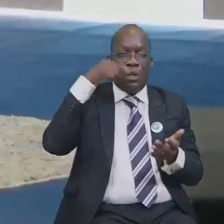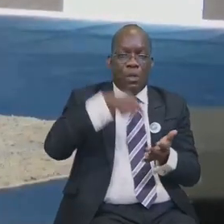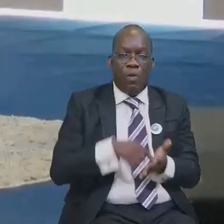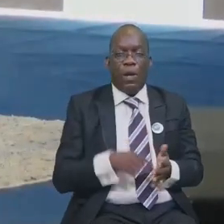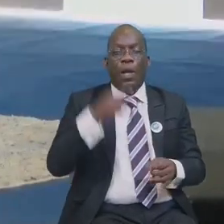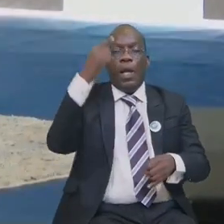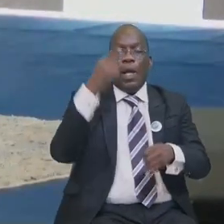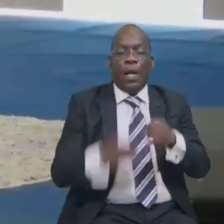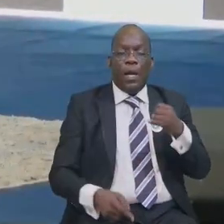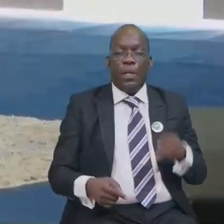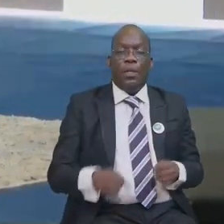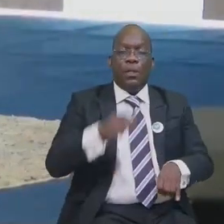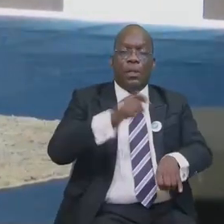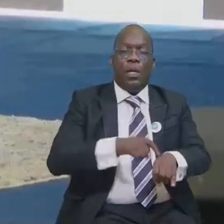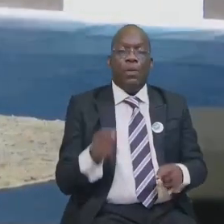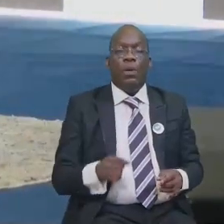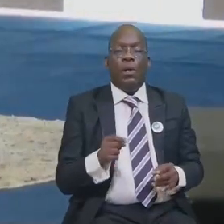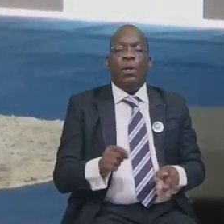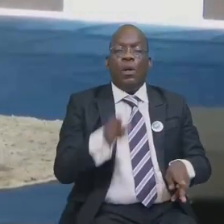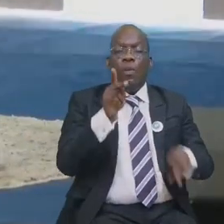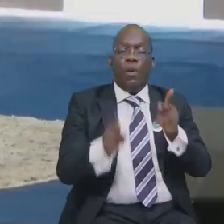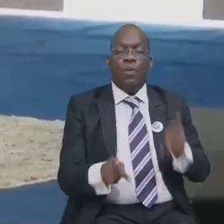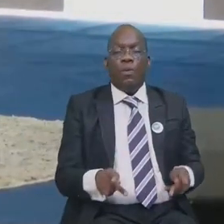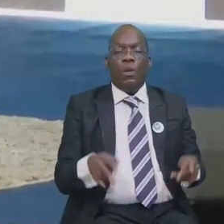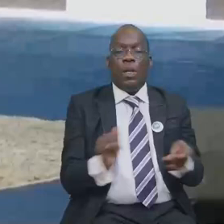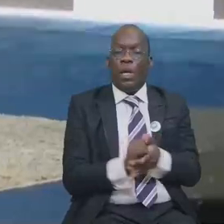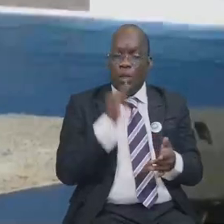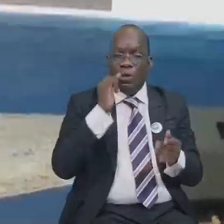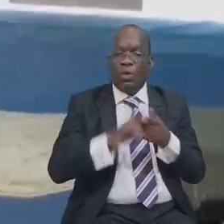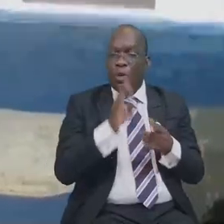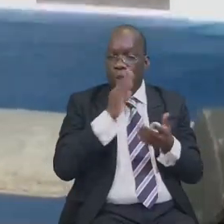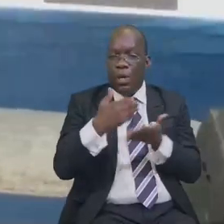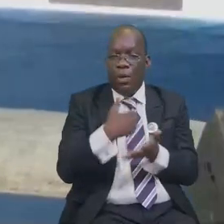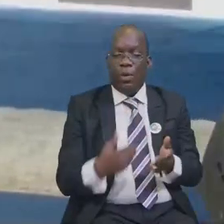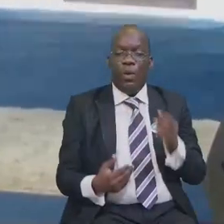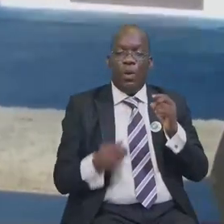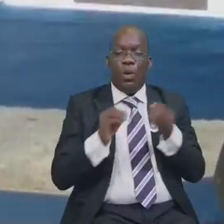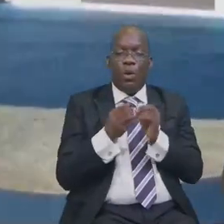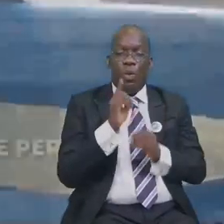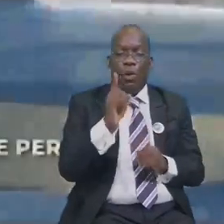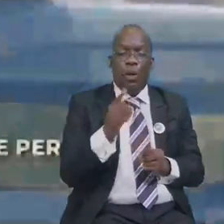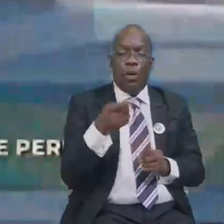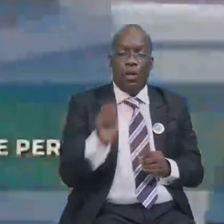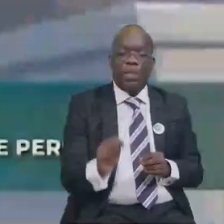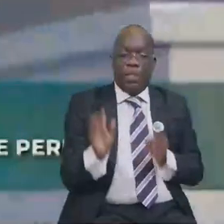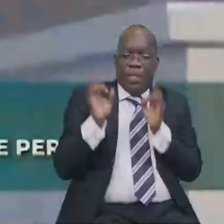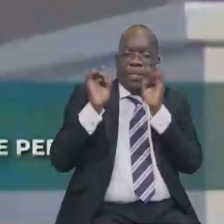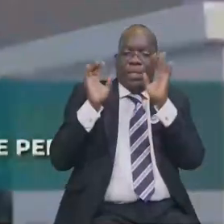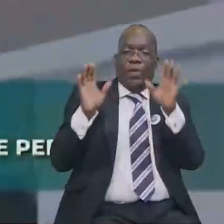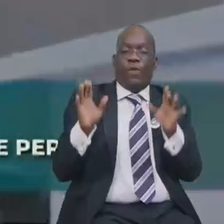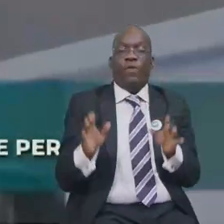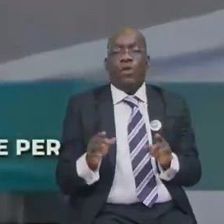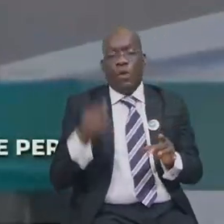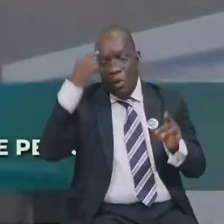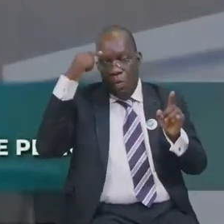de la fin des temps à moissonner. Premièrement, les terribles poursuites de la